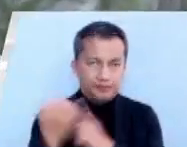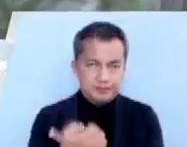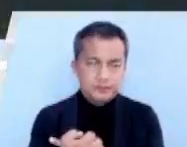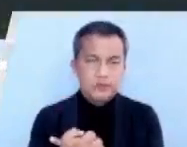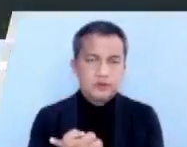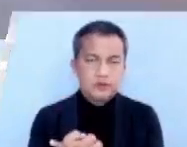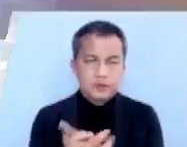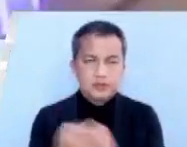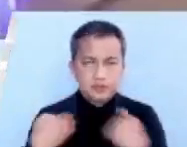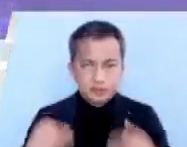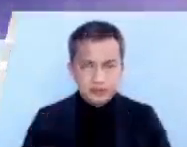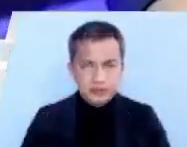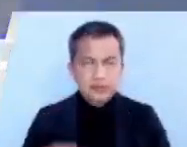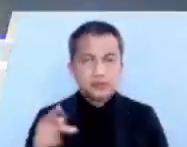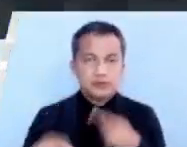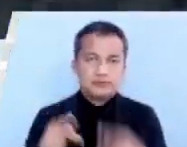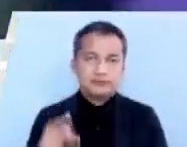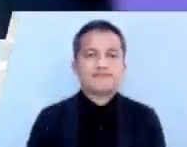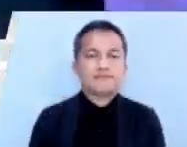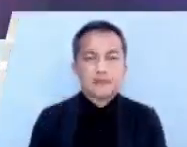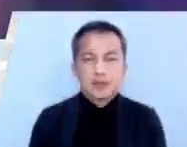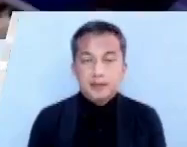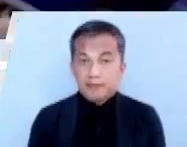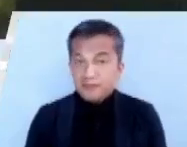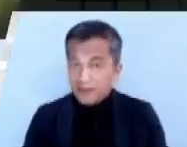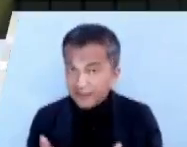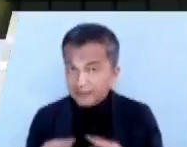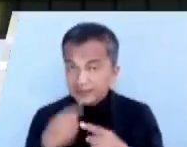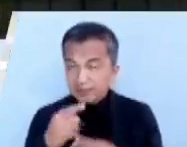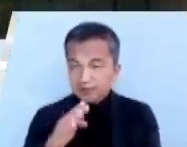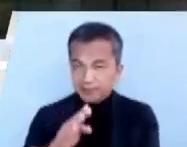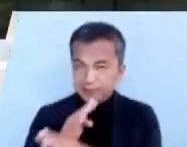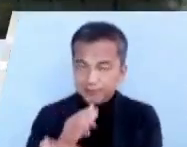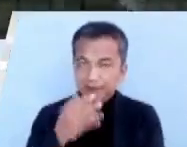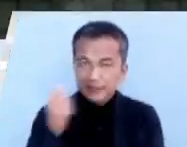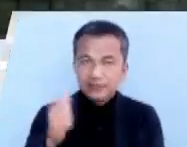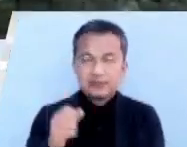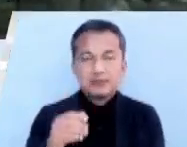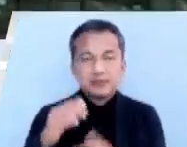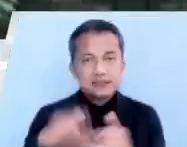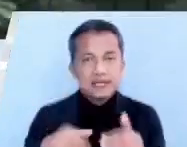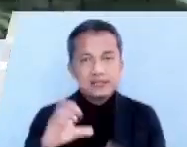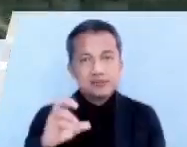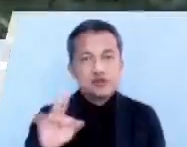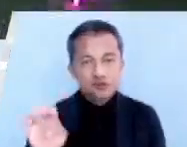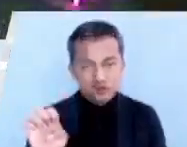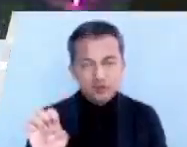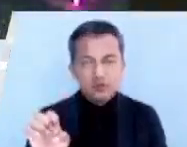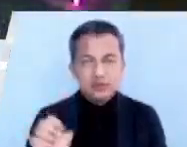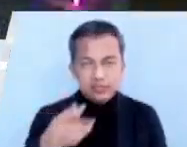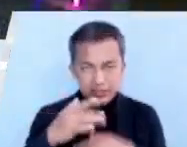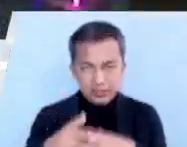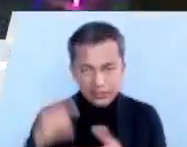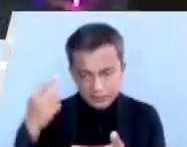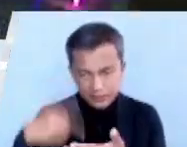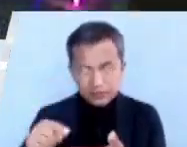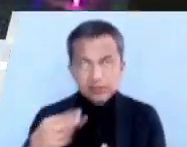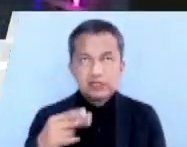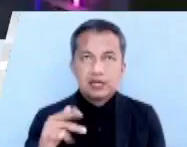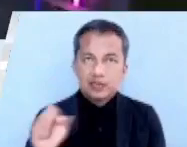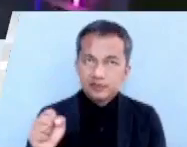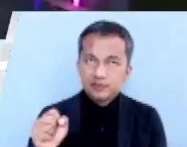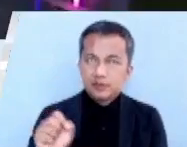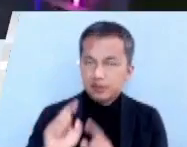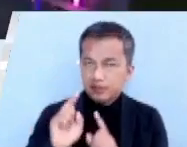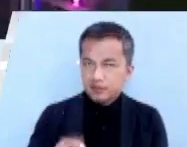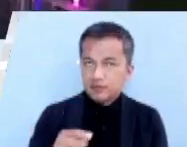tao. Pero sabi nga, prevention is better than cure. Kaya naman early detection ng HABs ang sagot ng ilang estudyante